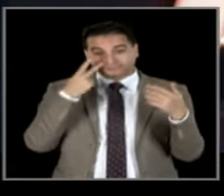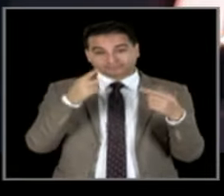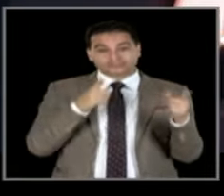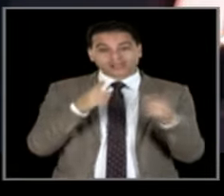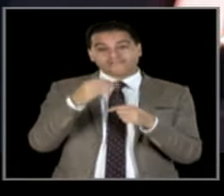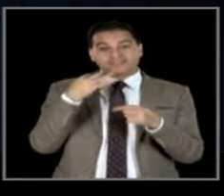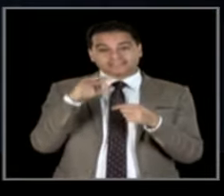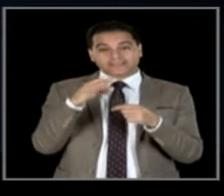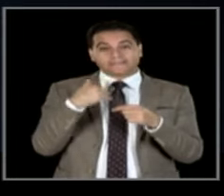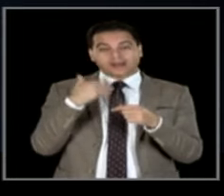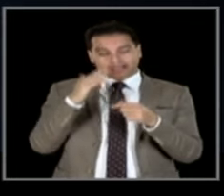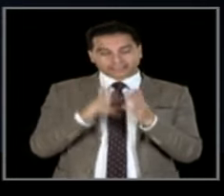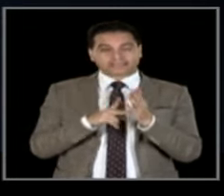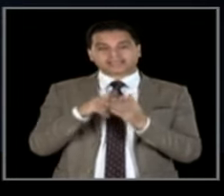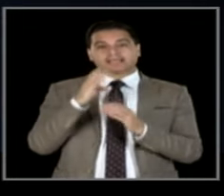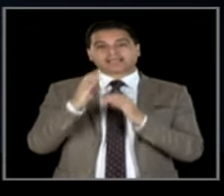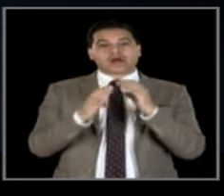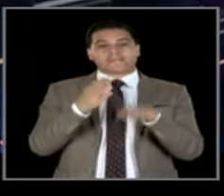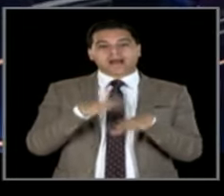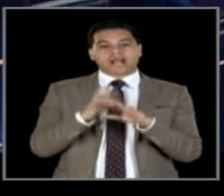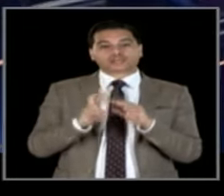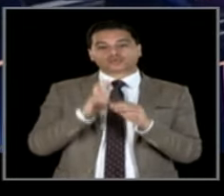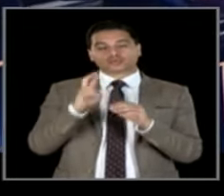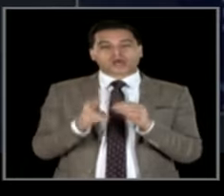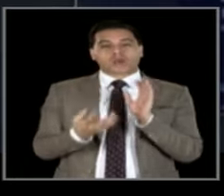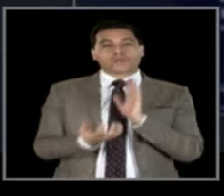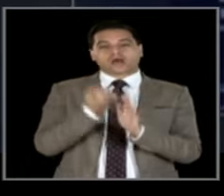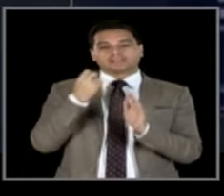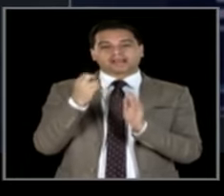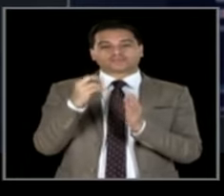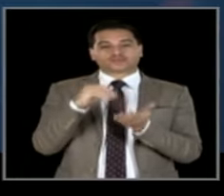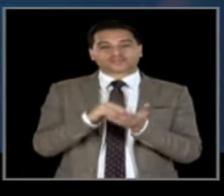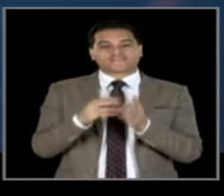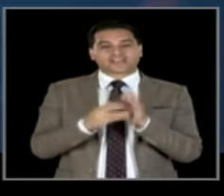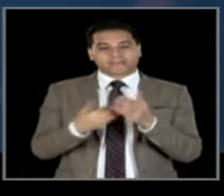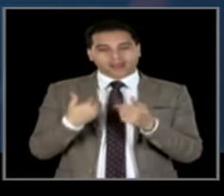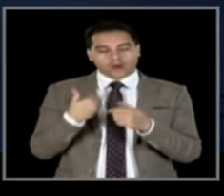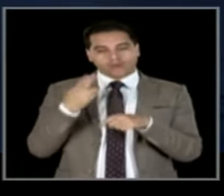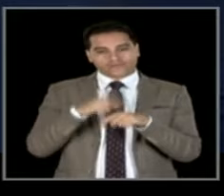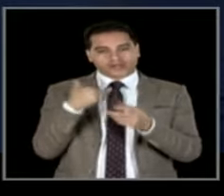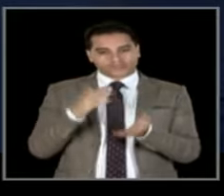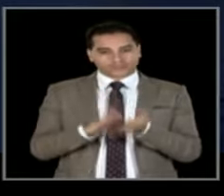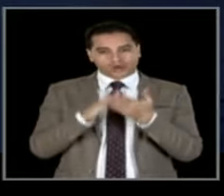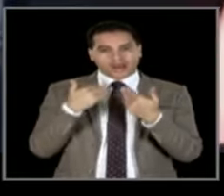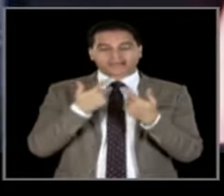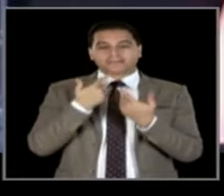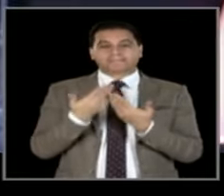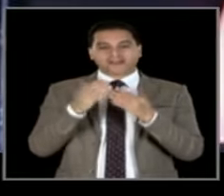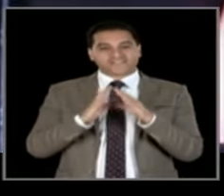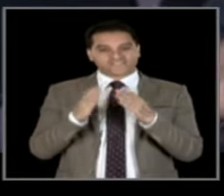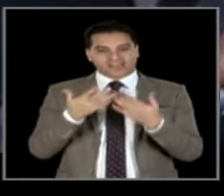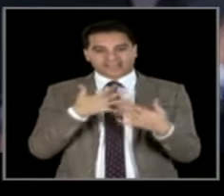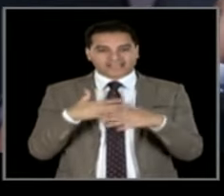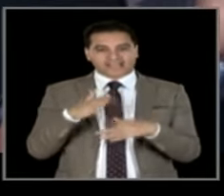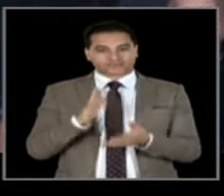الهدف الذهبي قدرت أجاوب على السؤال وأخد 25 نقطة لجامعتي. بعد ما أحرزت أول هدف كنت أتمنى أن حد من الفريق يجاوب